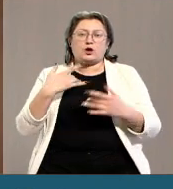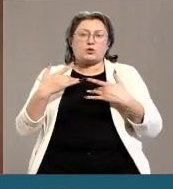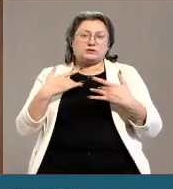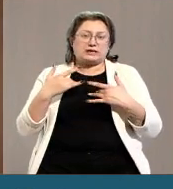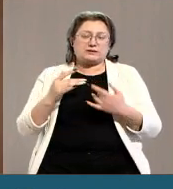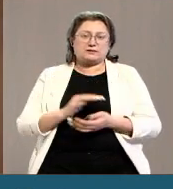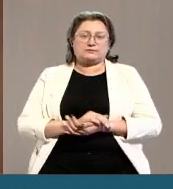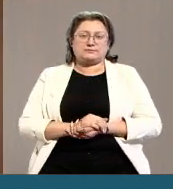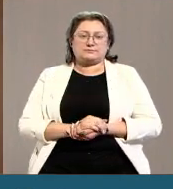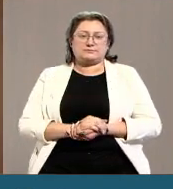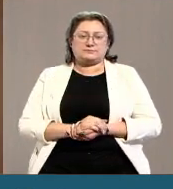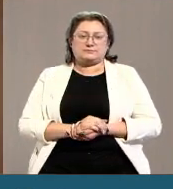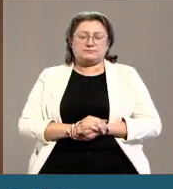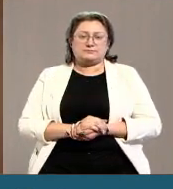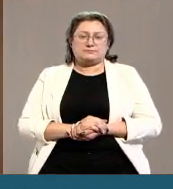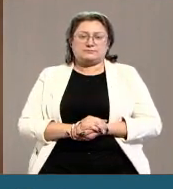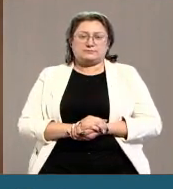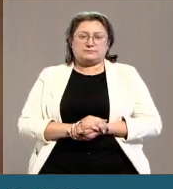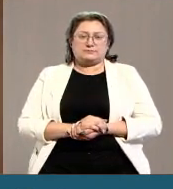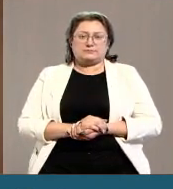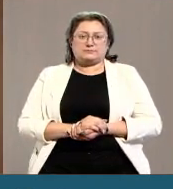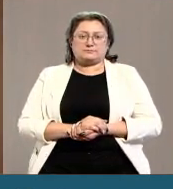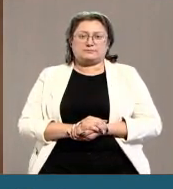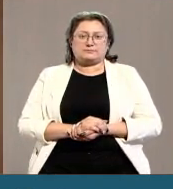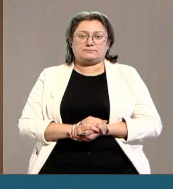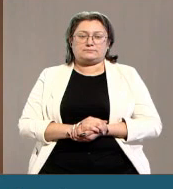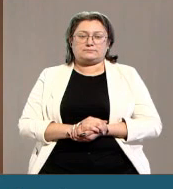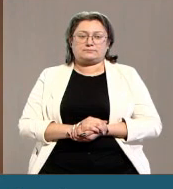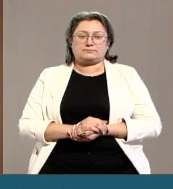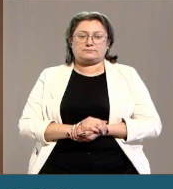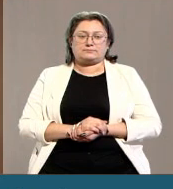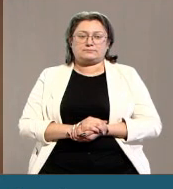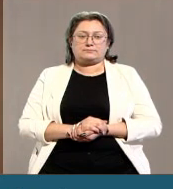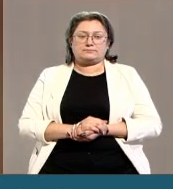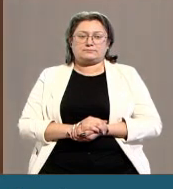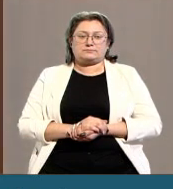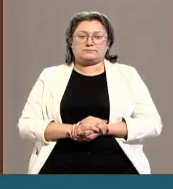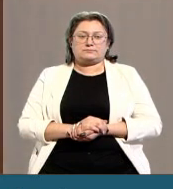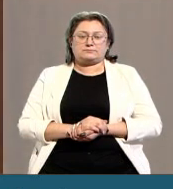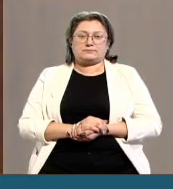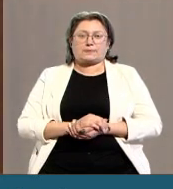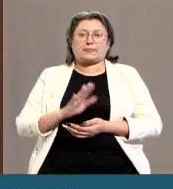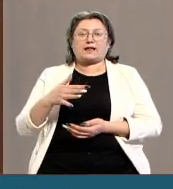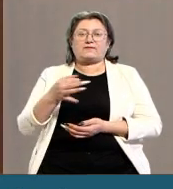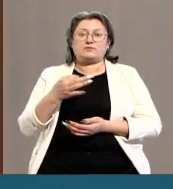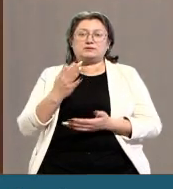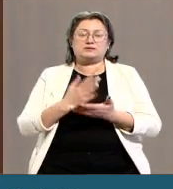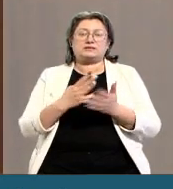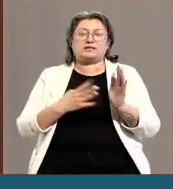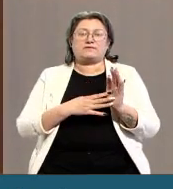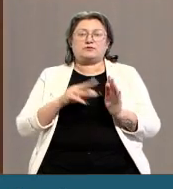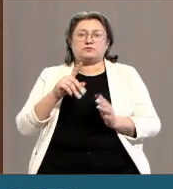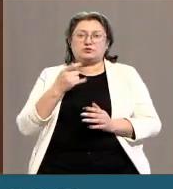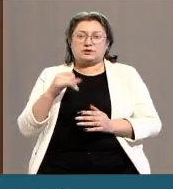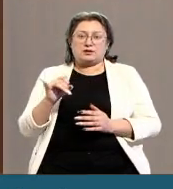нысандардың 80%-дан астамы қанағаттанарлық жағдайда. Қалғандары ғылыми реставрациялау жұмыстарын жүргізуді қажет етеді. Облыста 9 мұражай